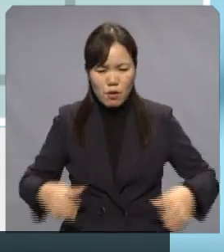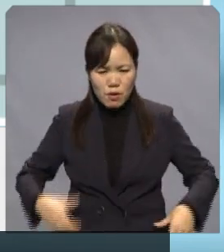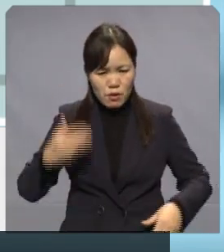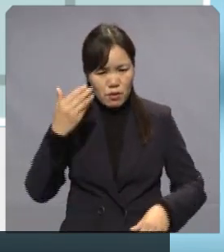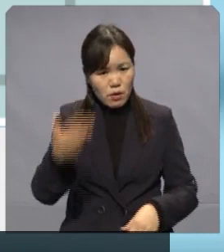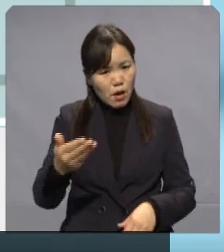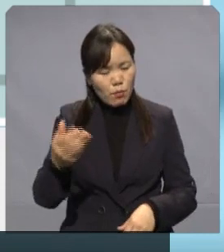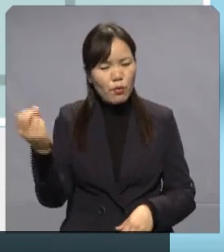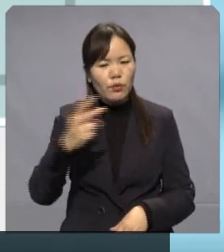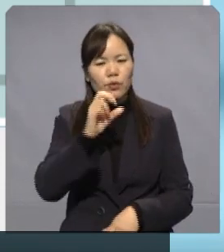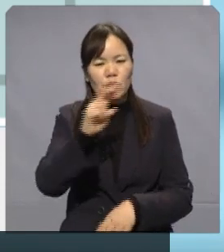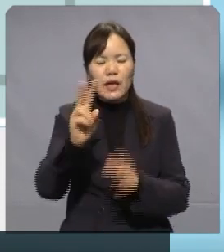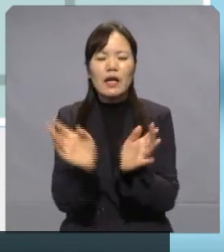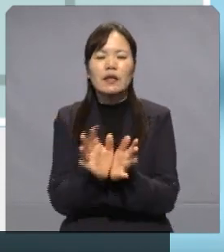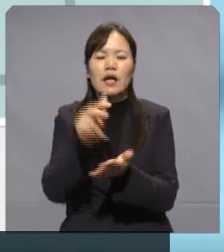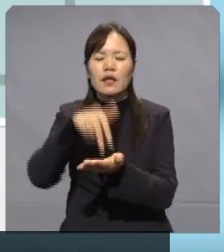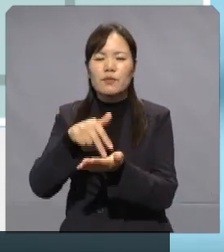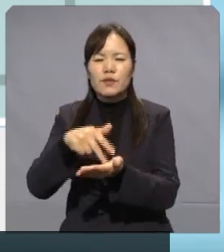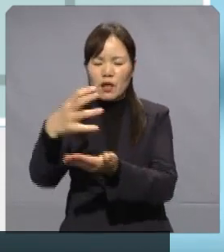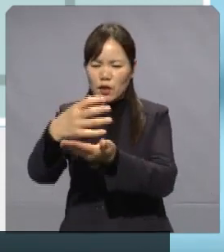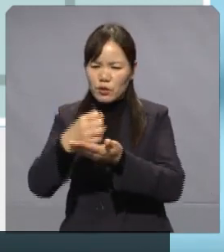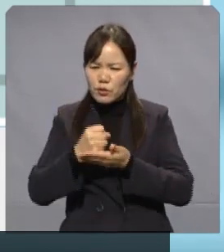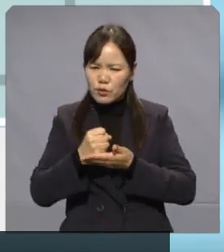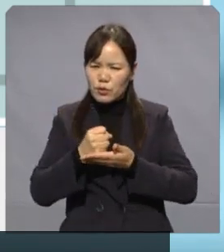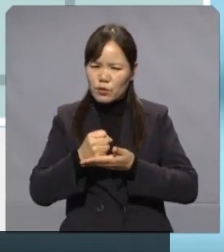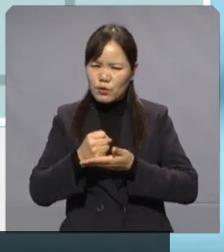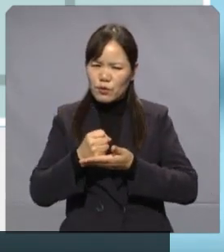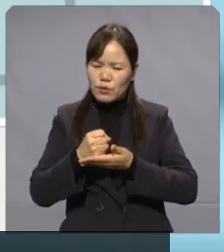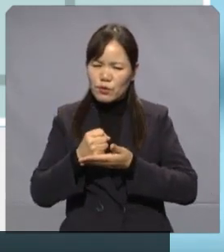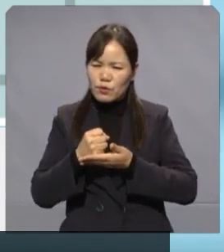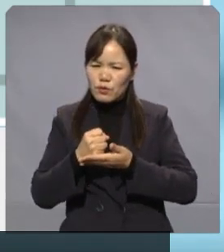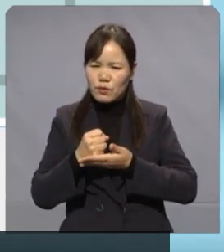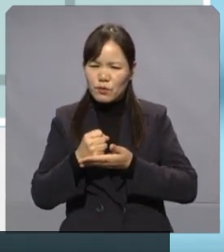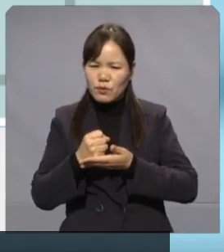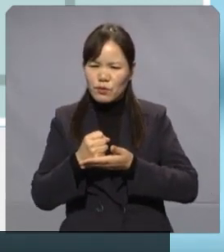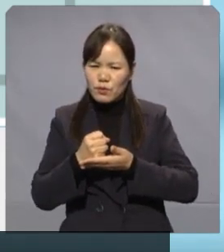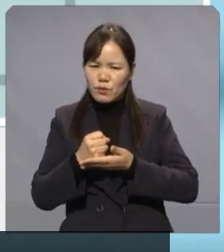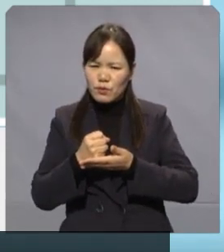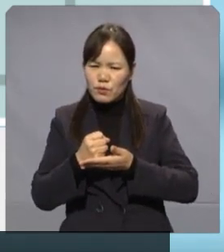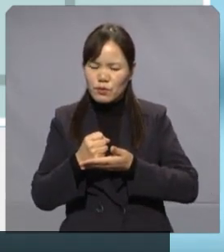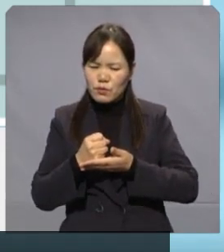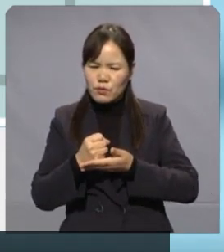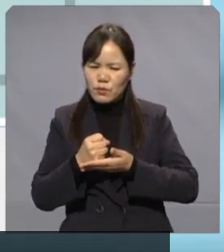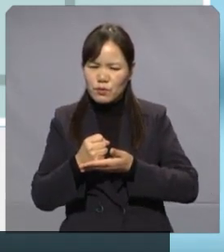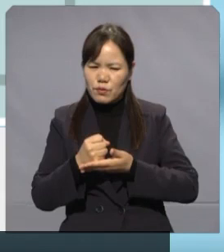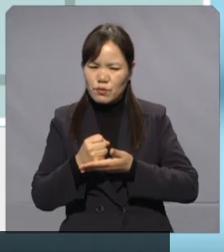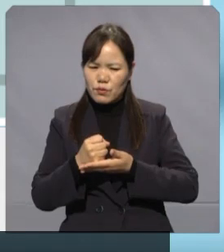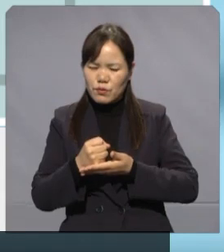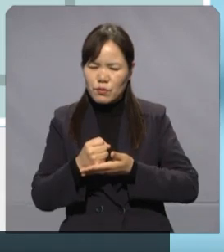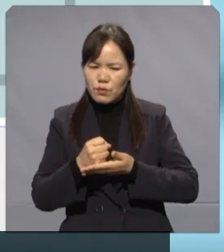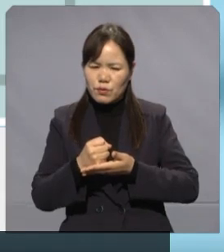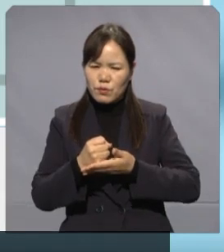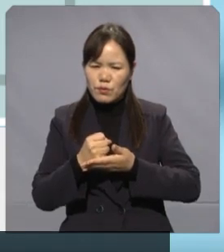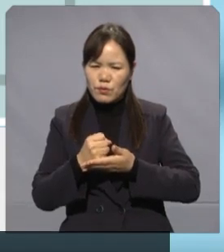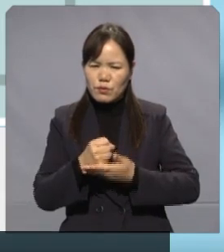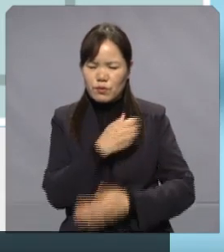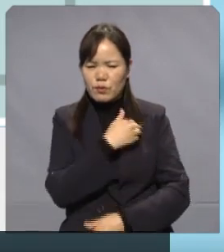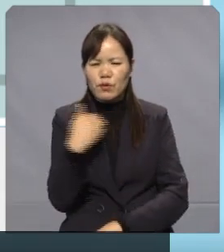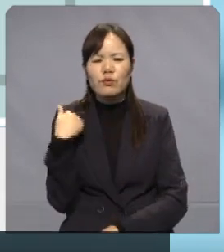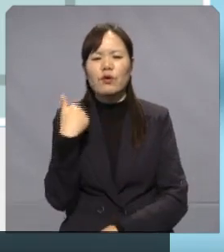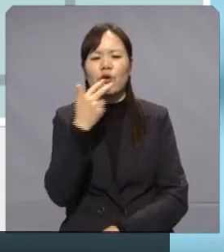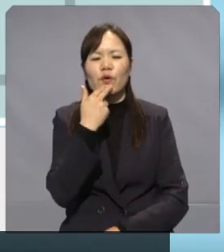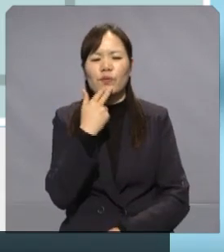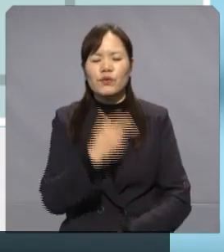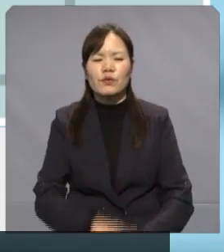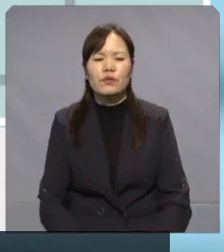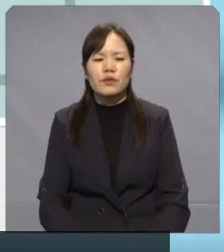아니면 야당의 입장을 수용할 만한 이런 어떤 이 여유가 지금 이런 유연함이 지금 없는 상태지 않습니까?